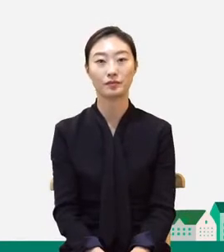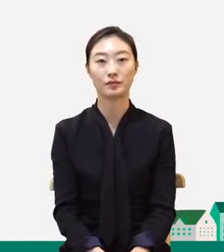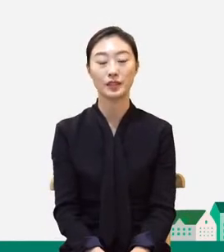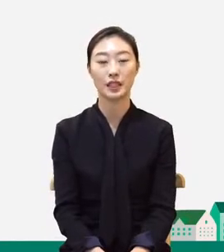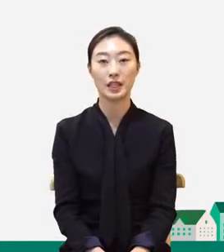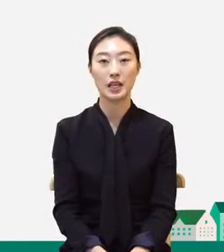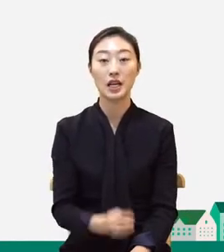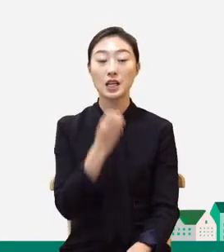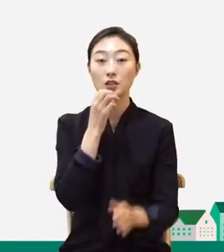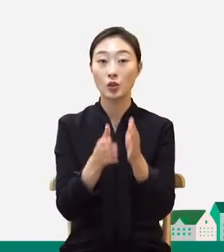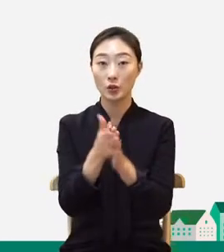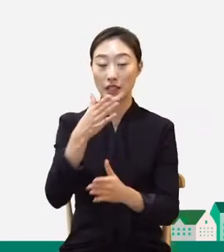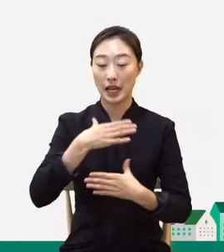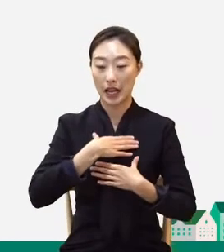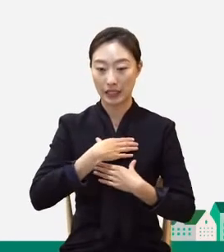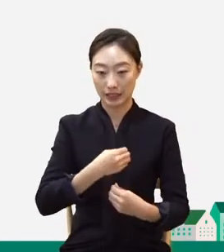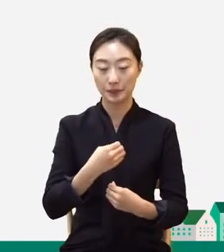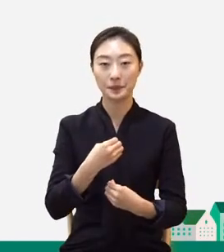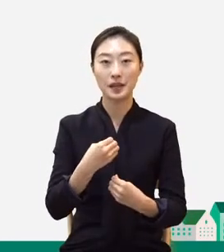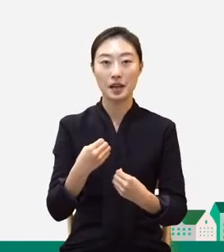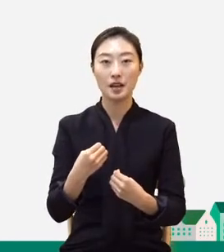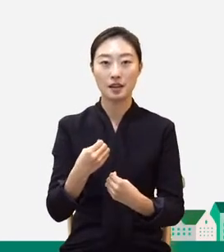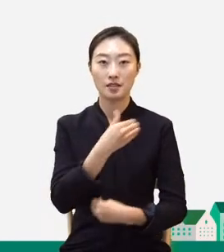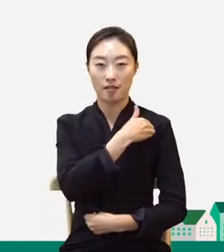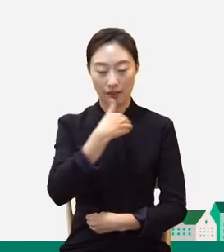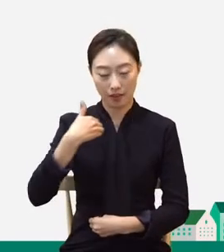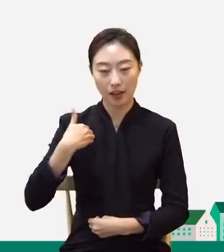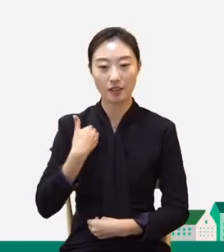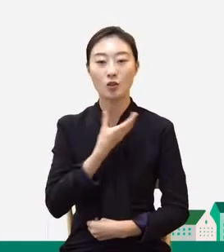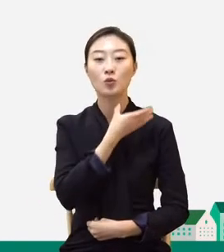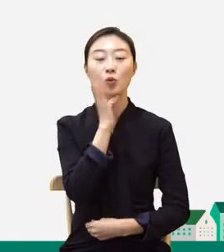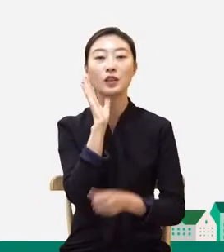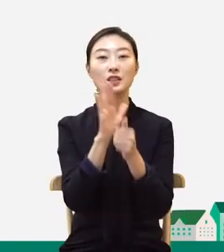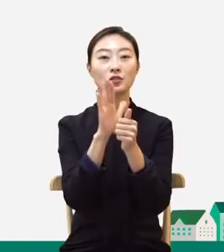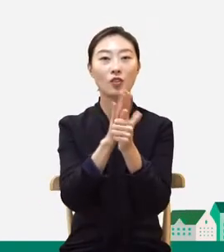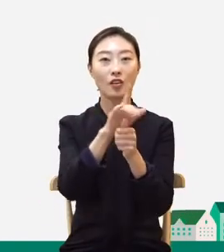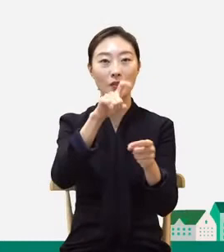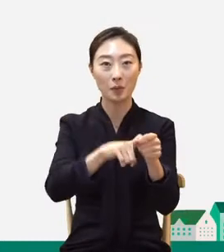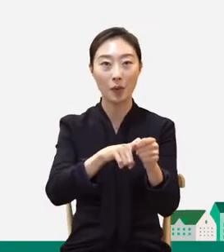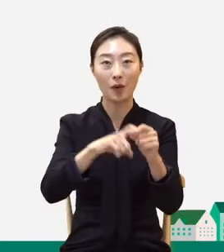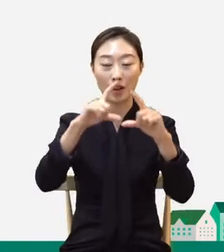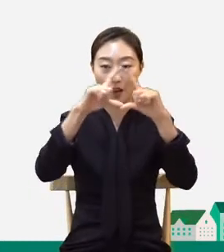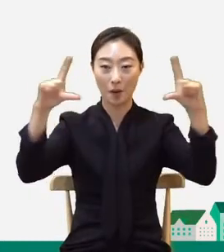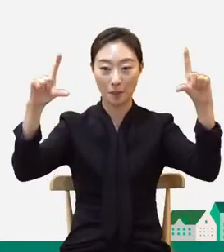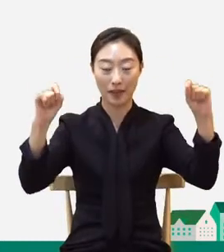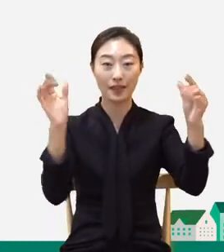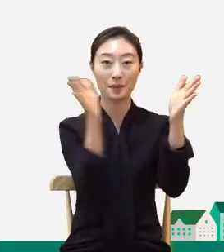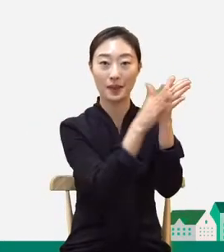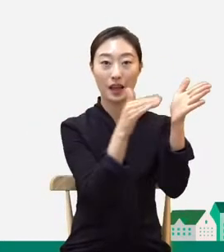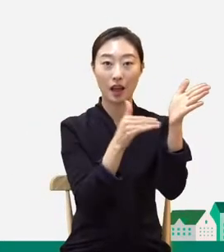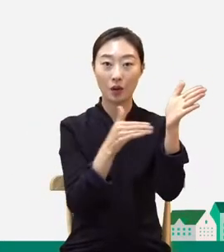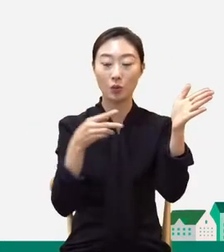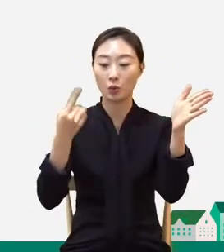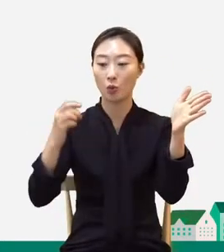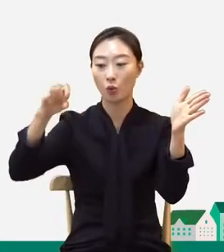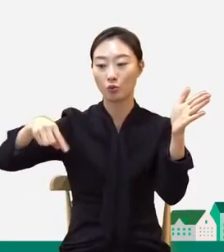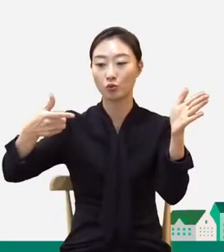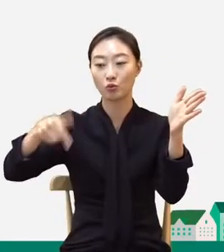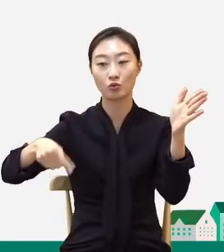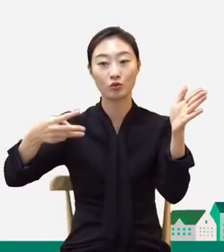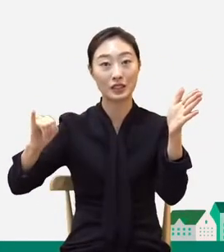서울시는 이제 안심가득 노인지원주택 현판을 걸어달라고 해서 그 현판하고 저희 도우누리의 가치를 담은 그 주택